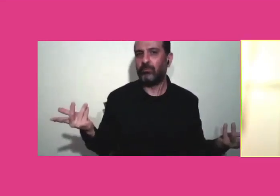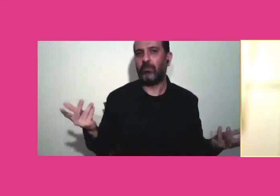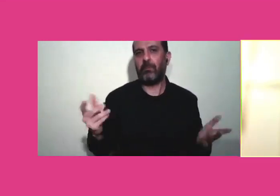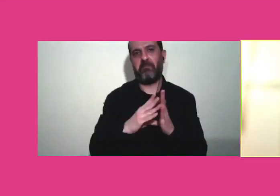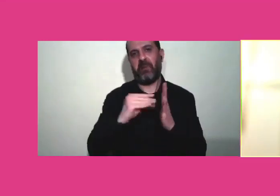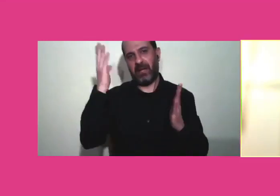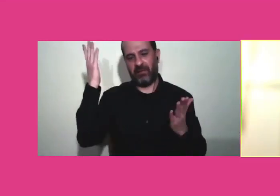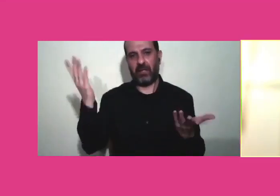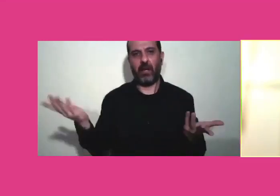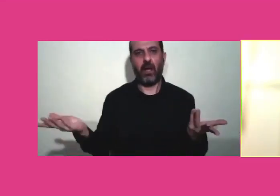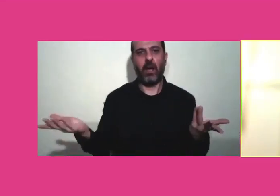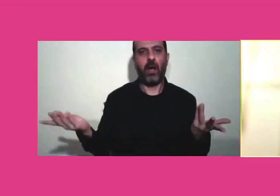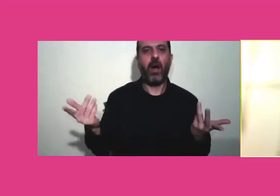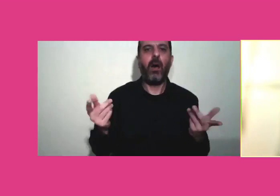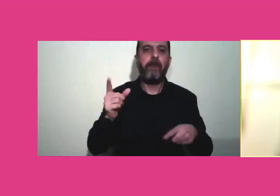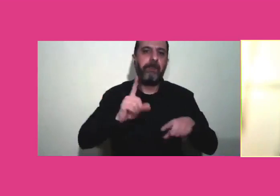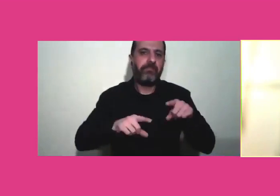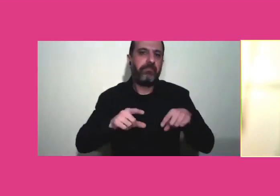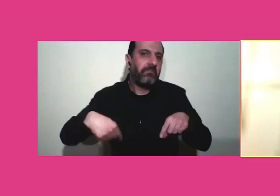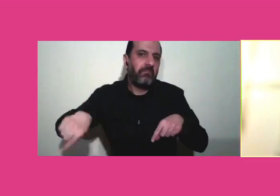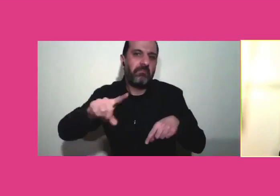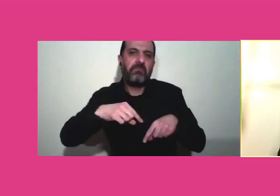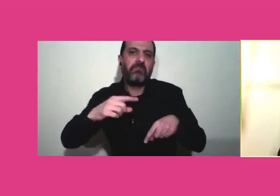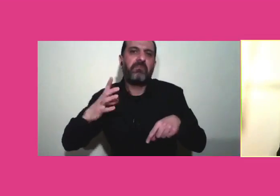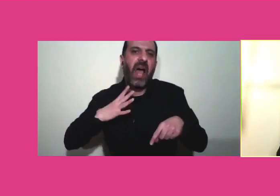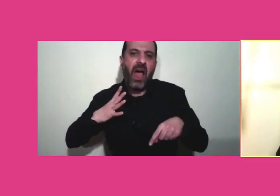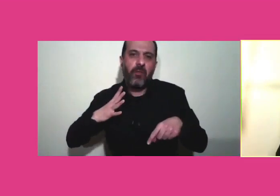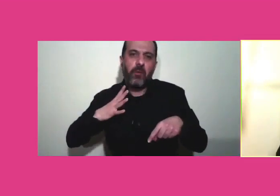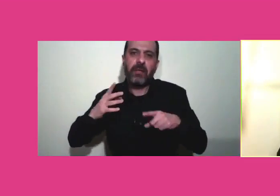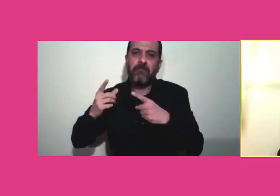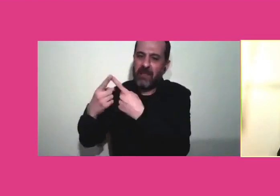έχεις κοινή αφετηρία πολλές φορές με τους υπόλοιπους ανθρώπους.